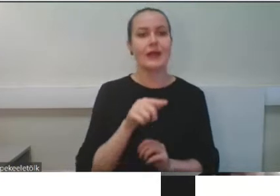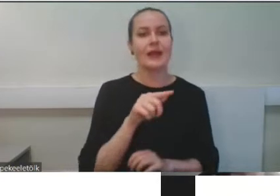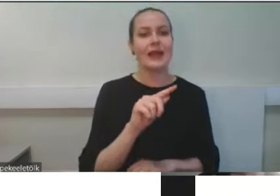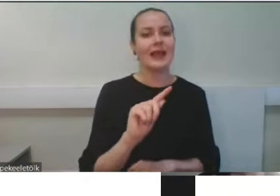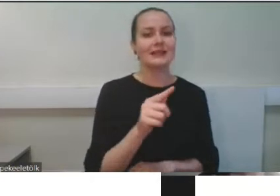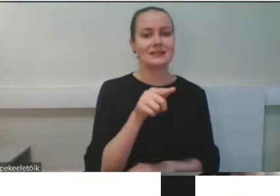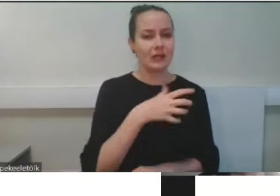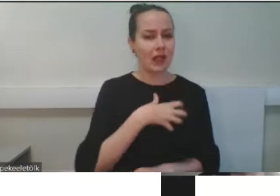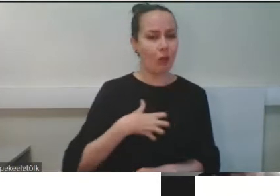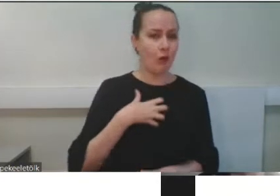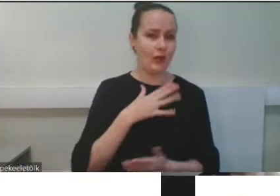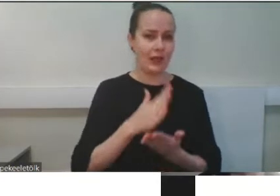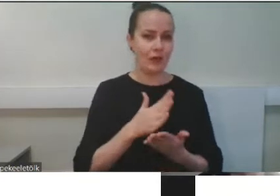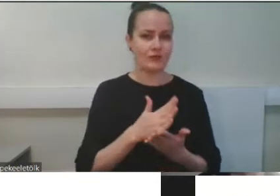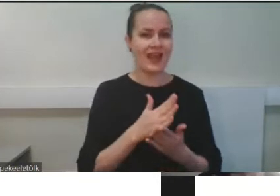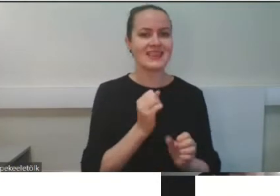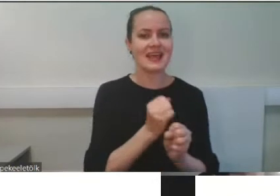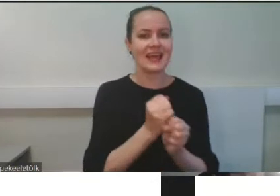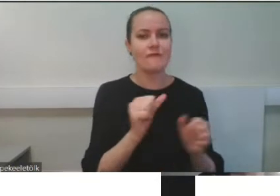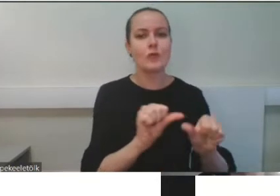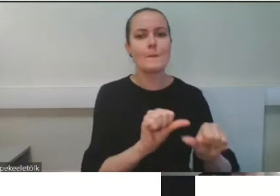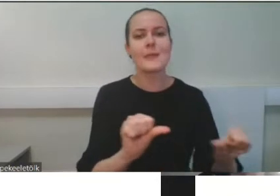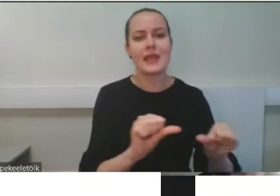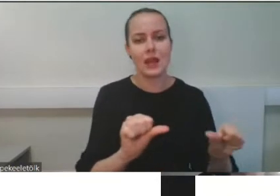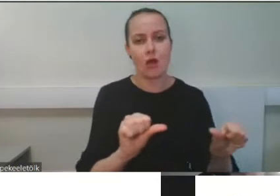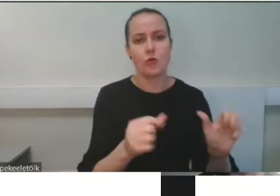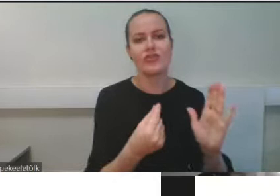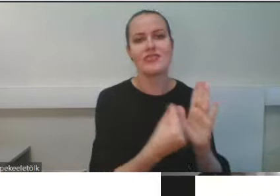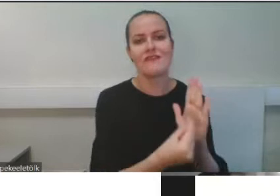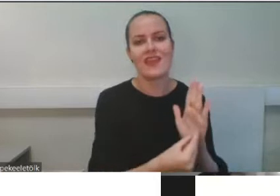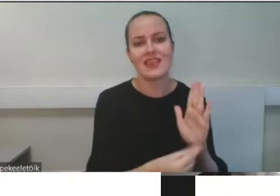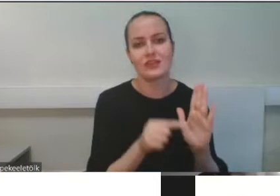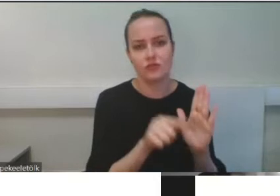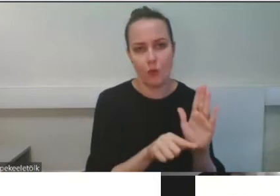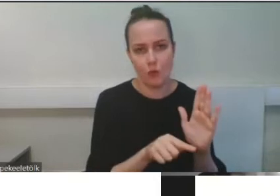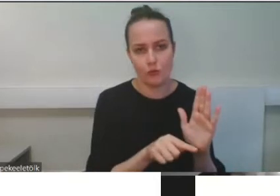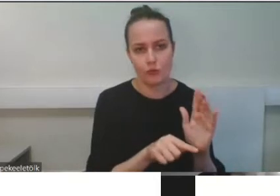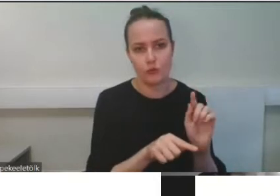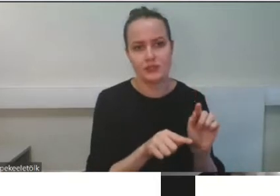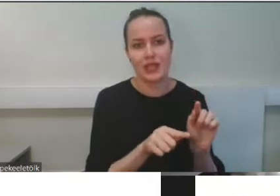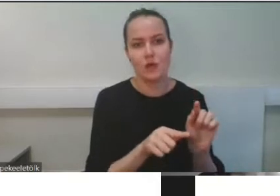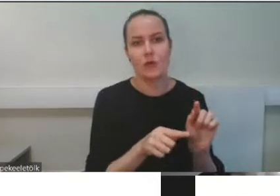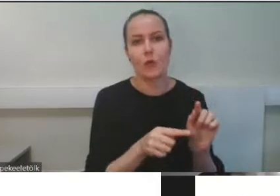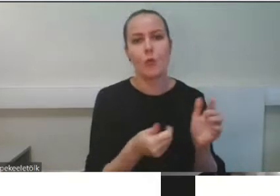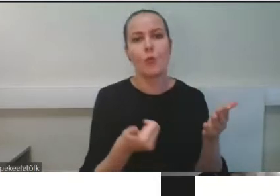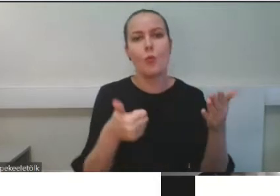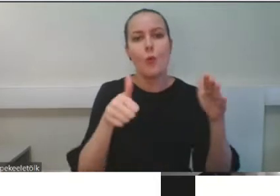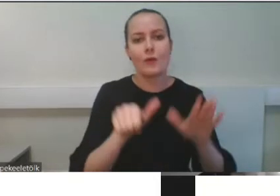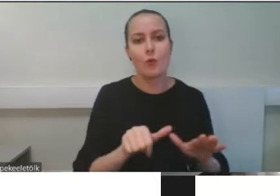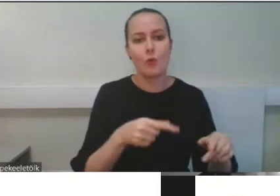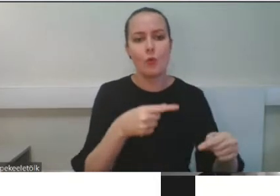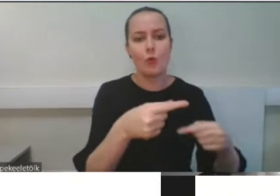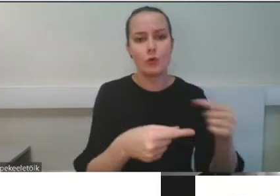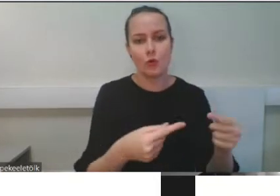Nüüd, kuna hästi paljud nendest uuringutest tulevadki kohustuslikuna Euroopa Liidust, siis